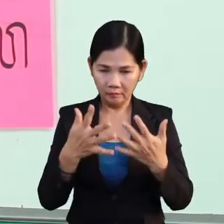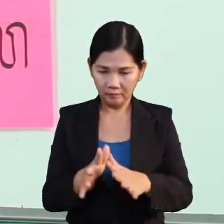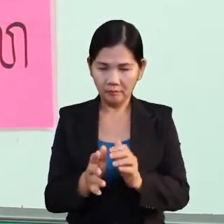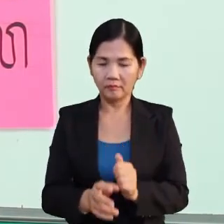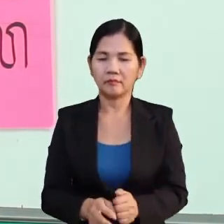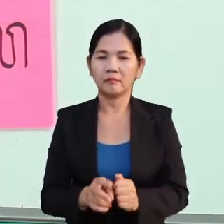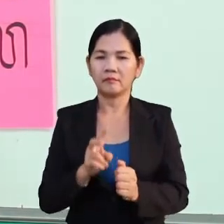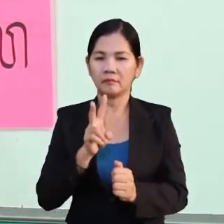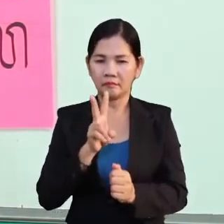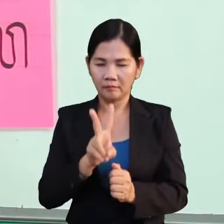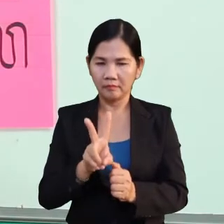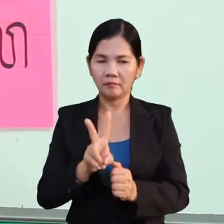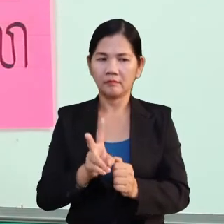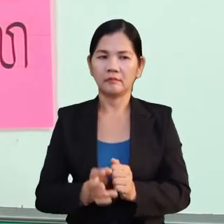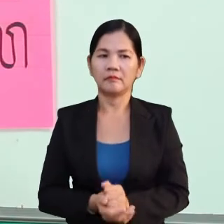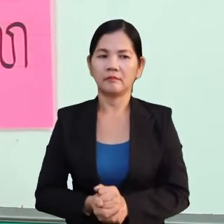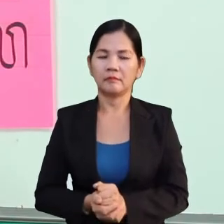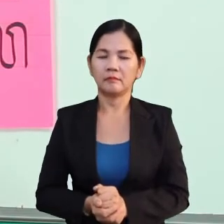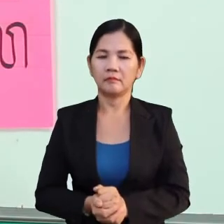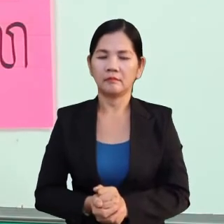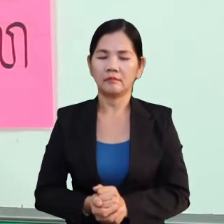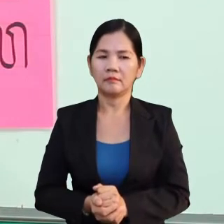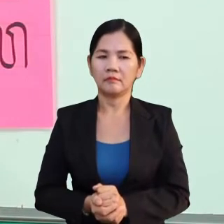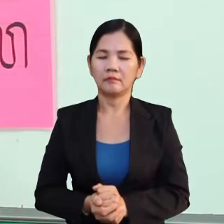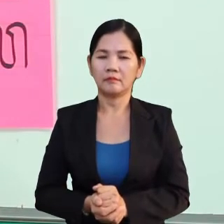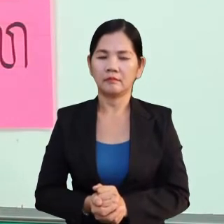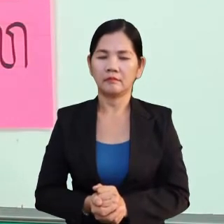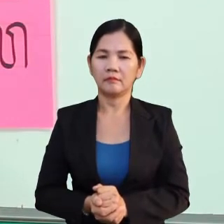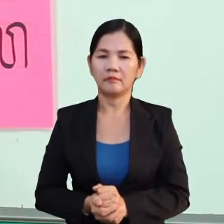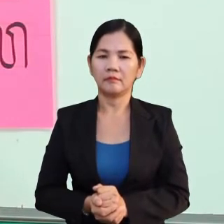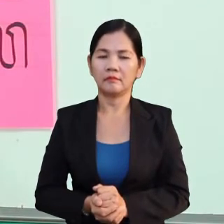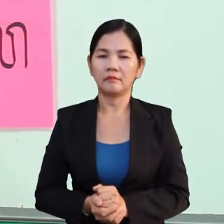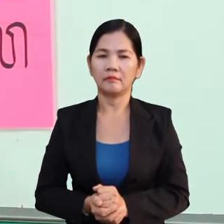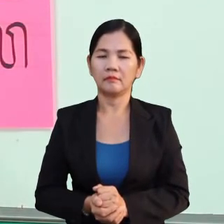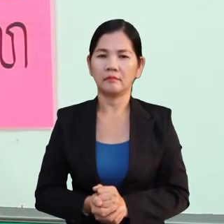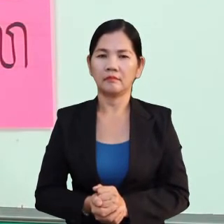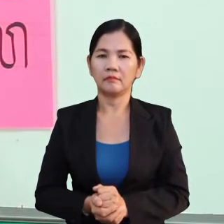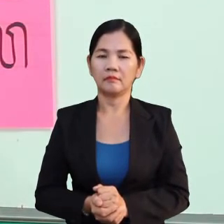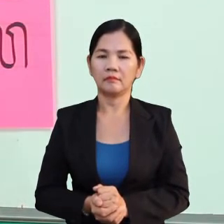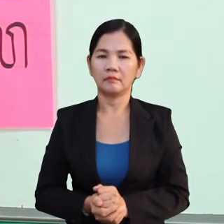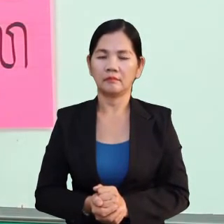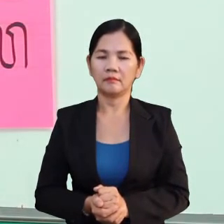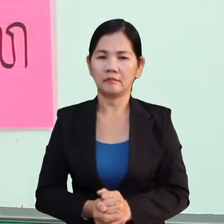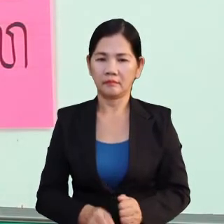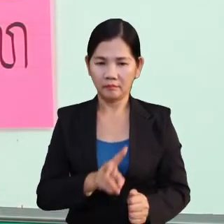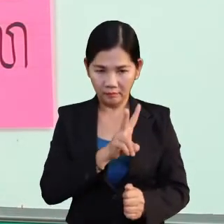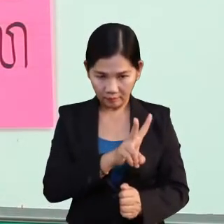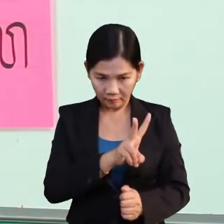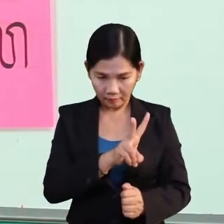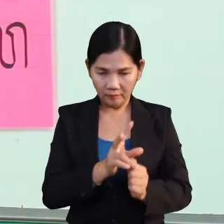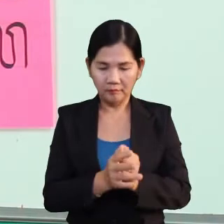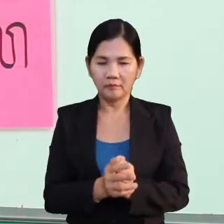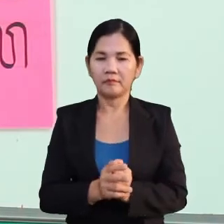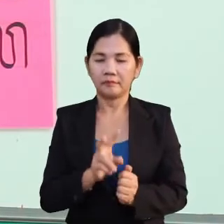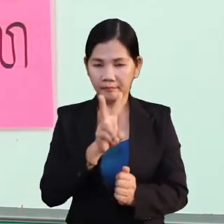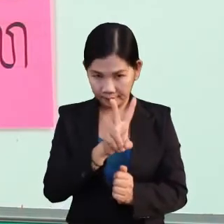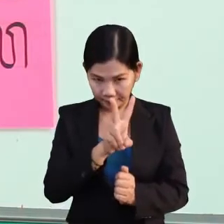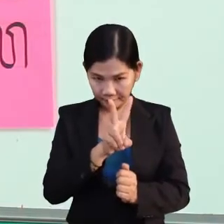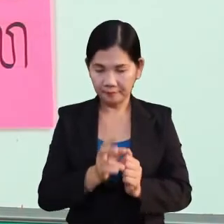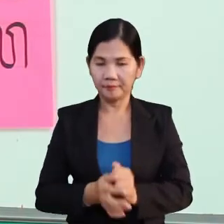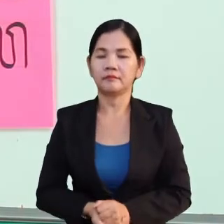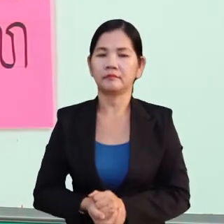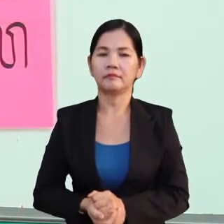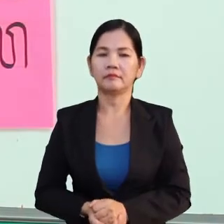គឺលេខ2ចាលេខ2នេះចានេះគឺសកម្មភាព